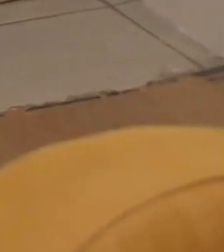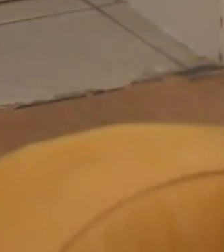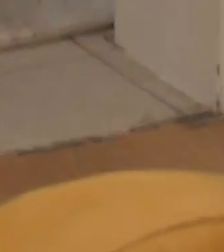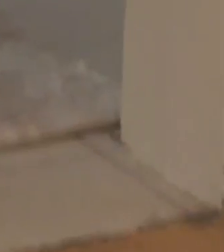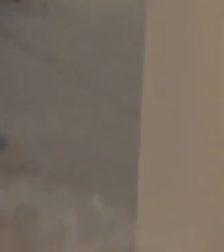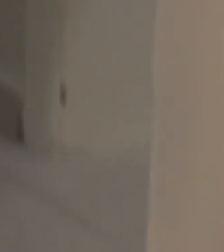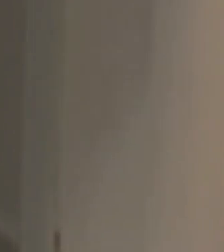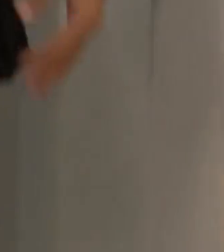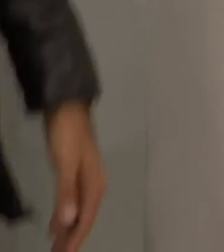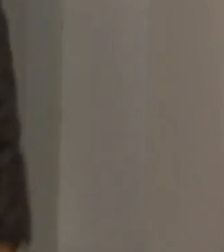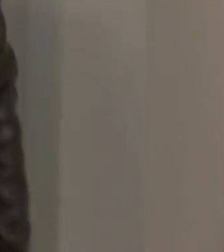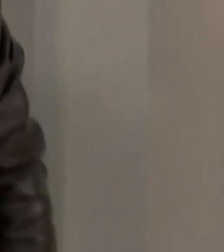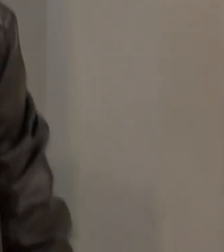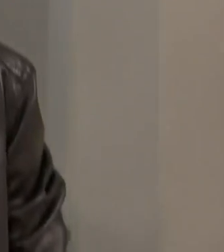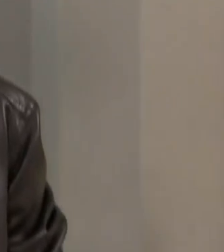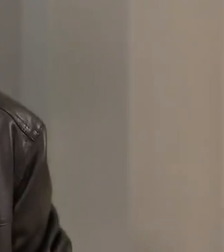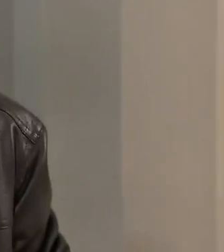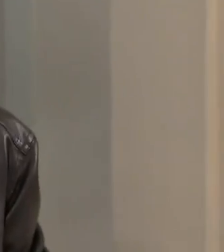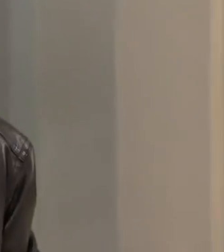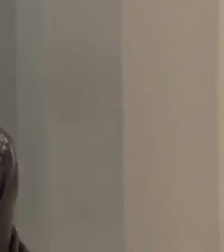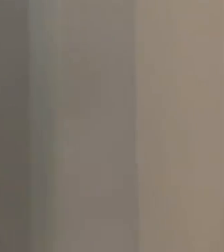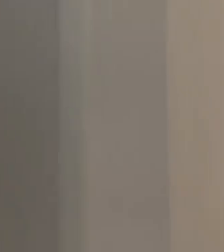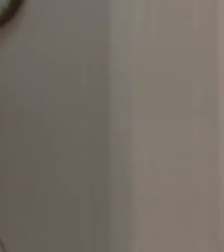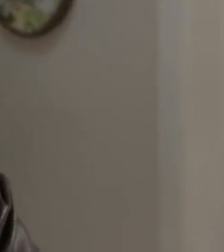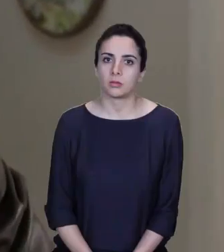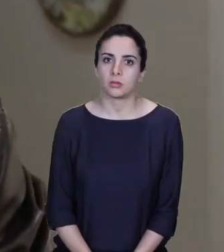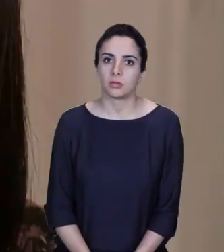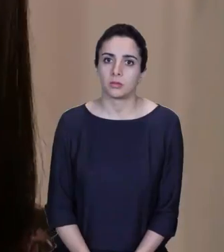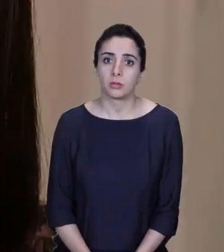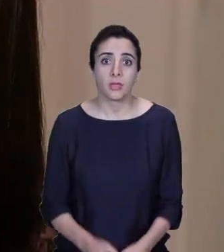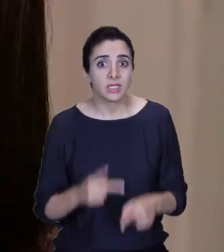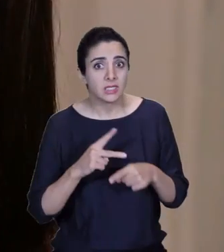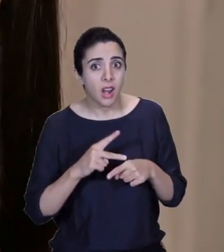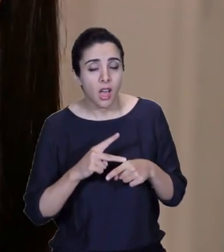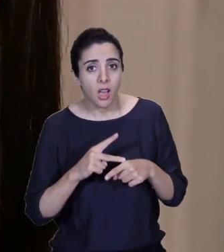Ev terlikleriyle yere basan ayaklar Yener'in. Zehra.